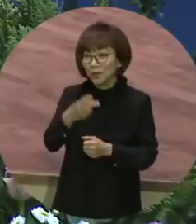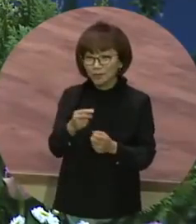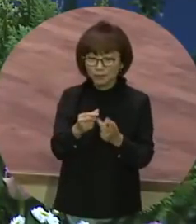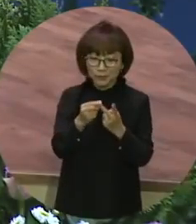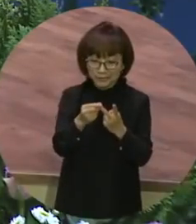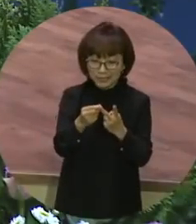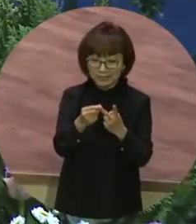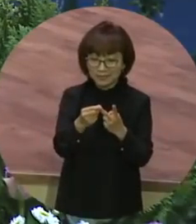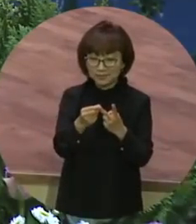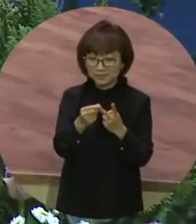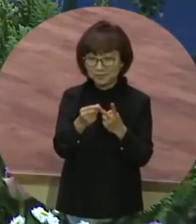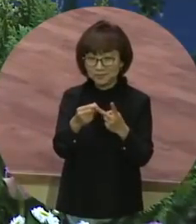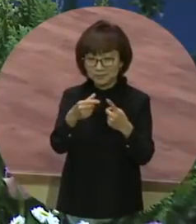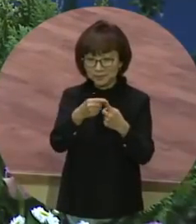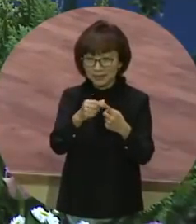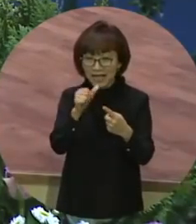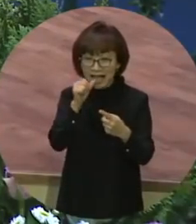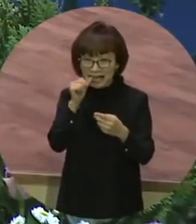상급신앙이에요. 상급신앙.